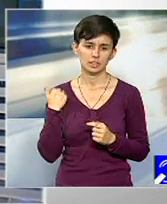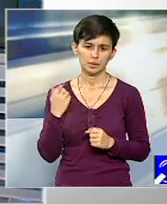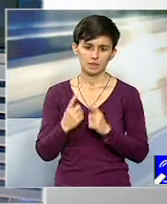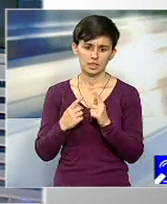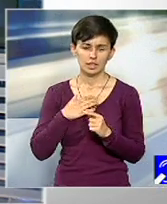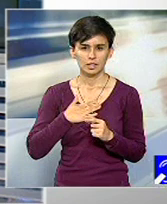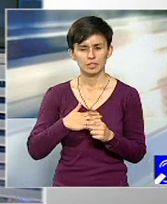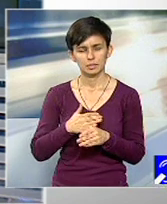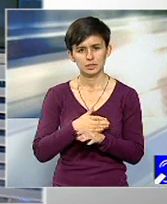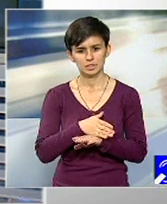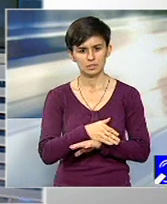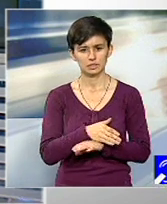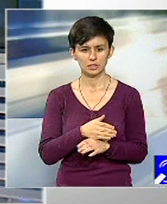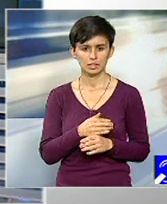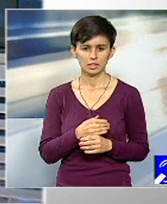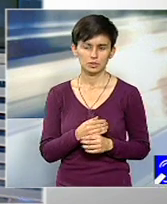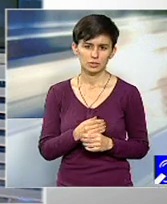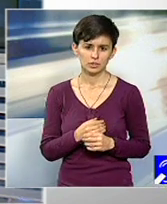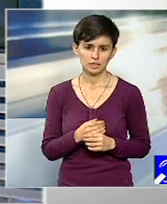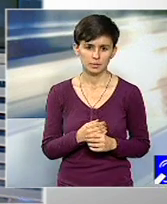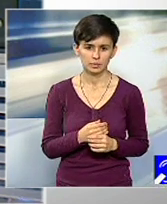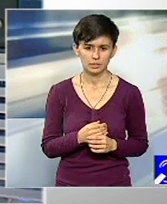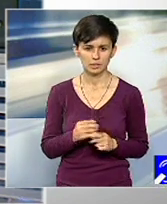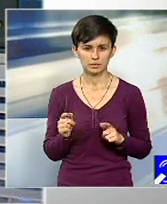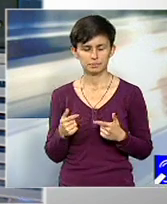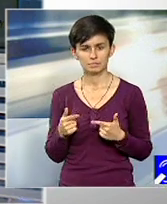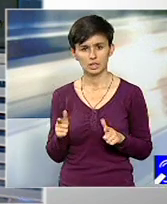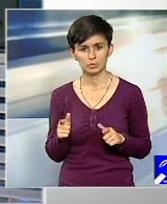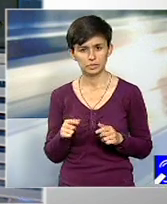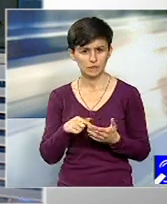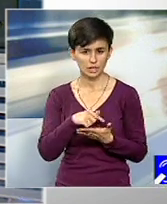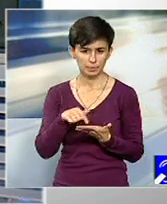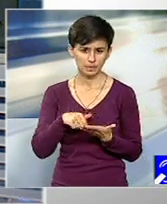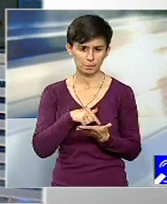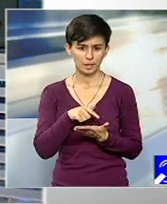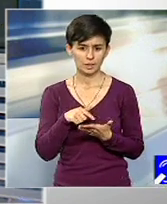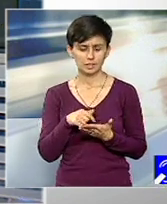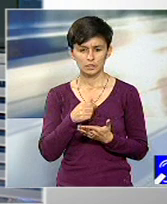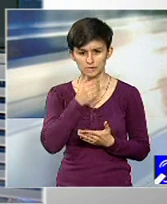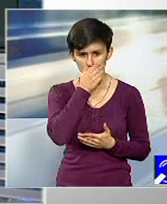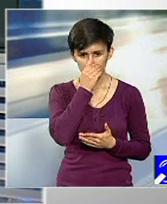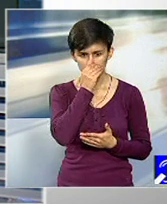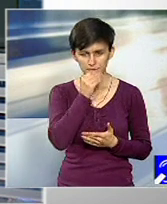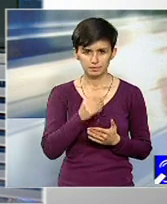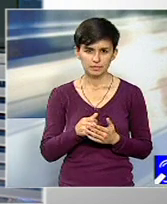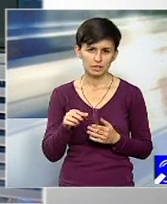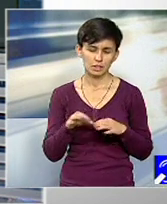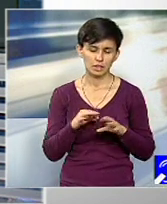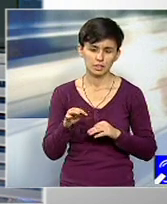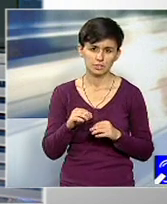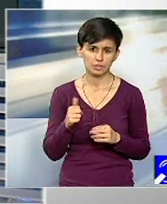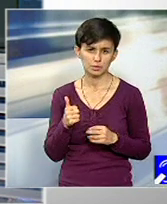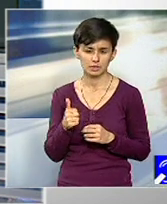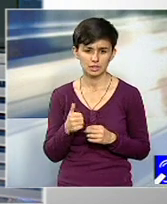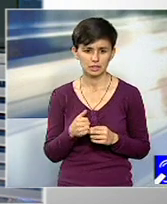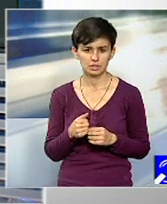sonoră accesibilizată pe acest DVD. Și așa că pui efectiv DVD-ul în player, îi dai play și îți alegi una din coloanele sonore